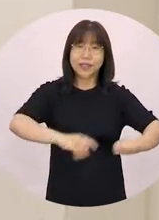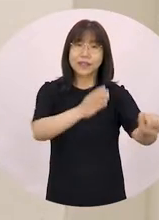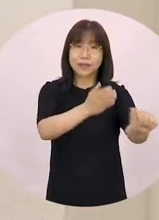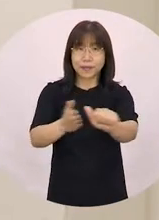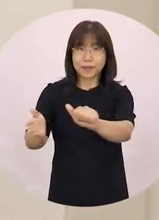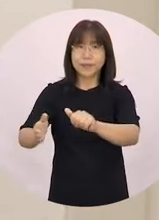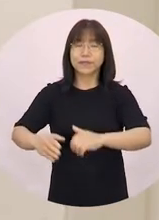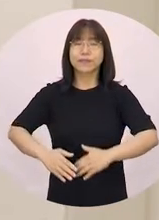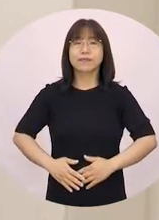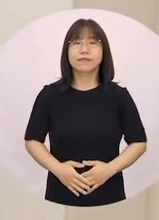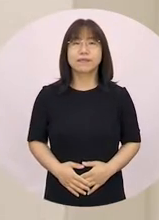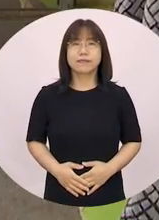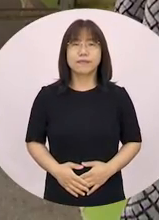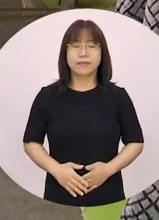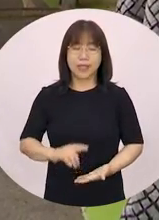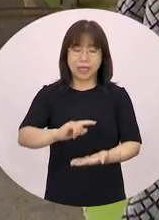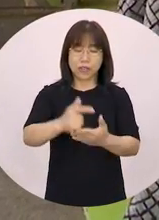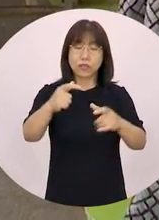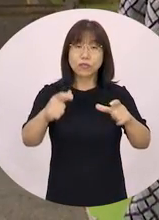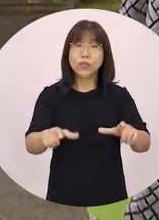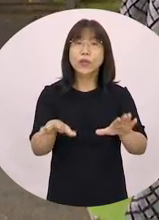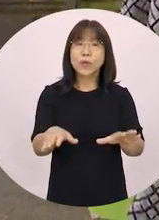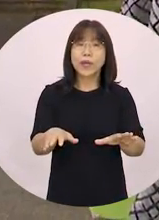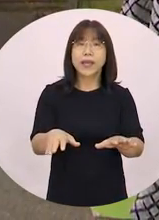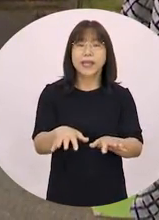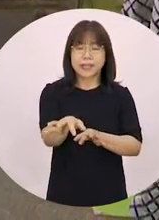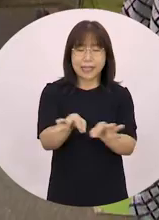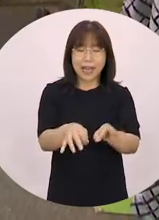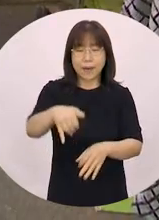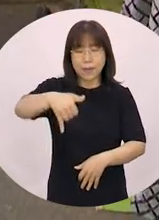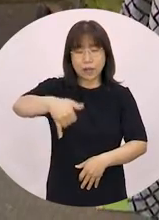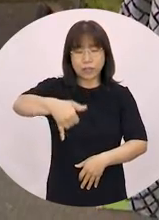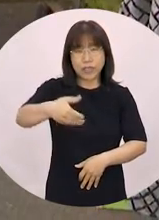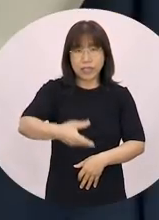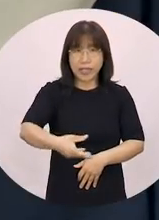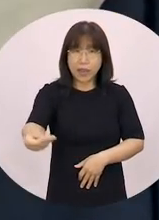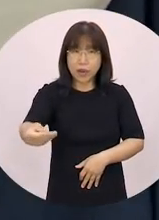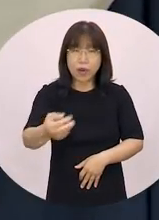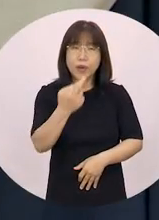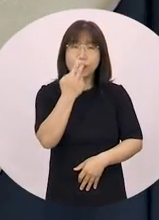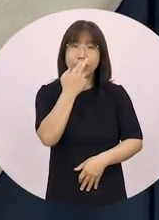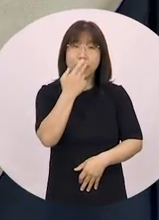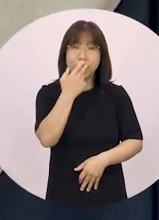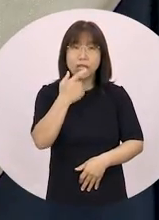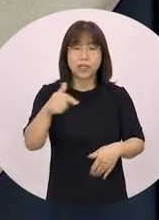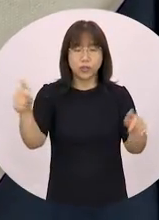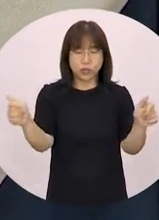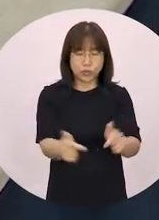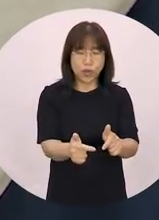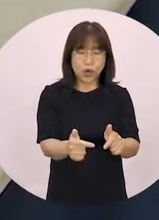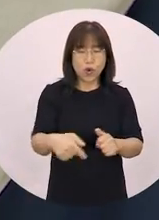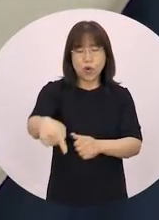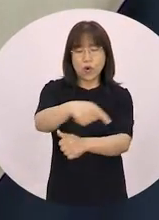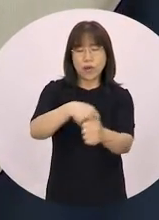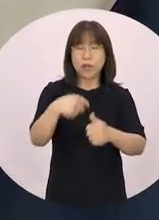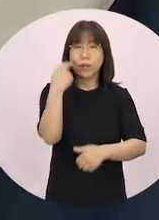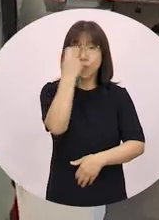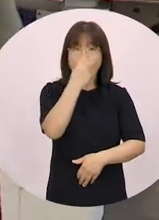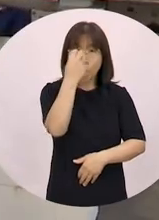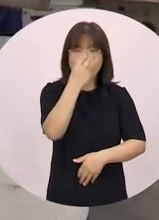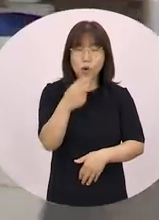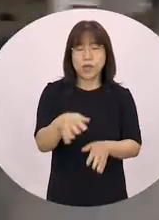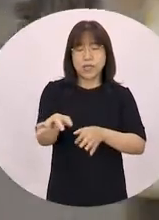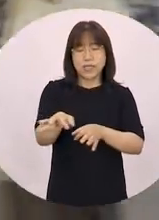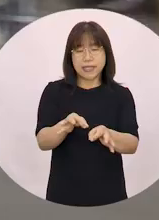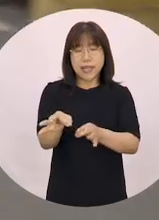참여를 당부드립니다. 한편 강서구는 이번 장바구니 대여 사업이 비닐봉투 사용을 줄여 환경 보호는